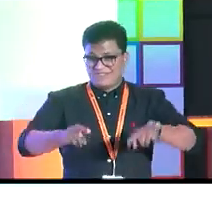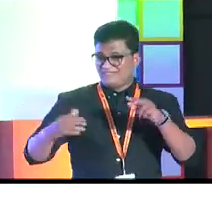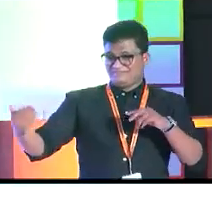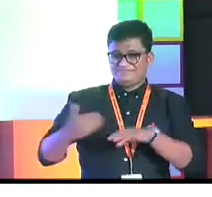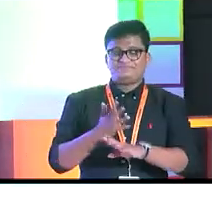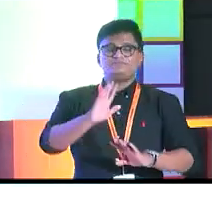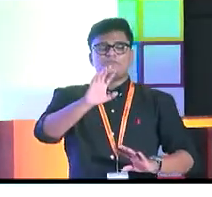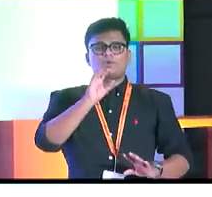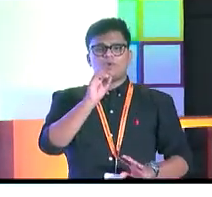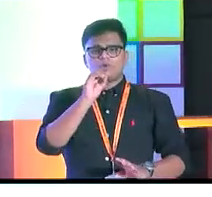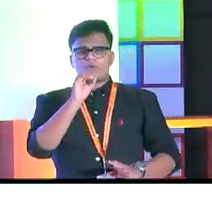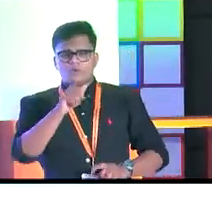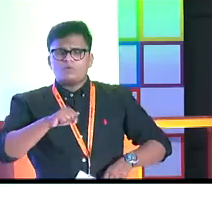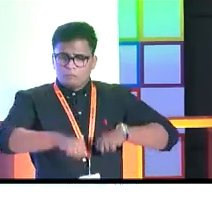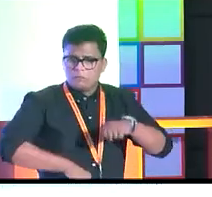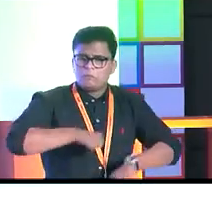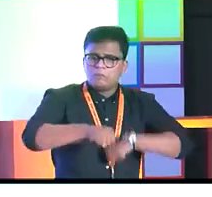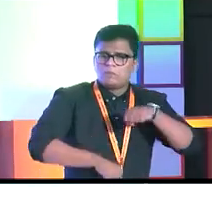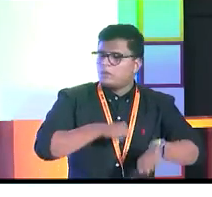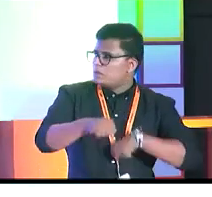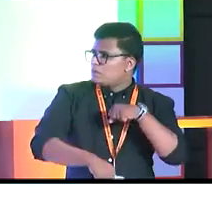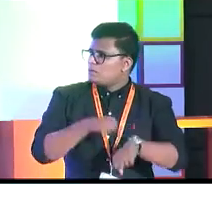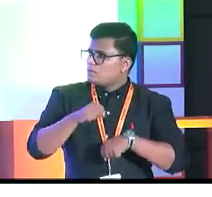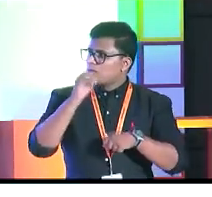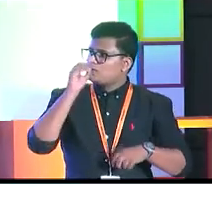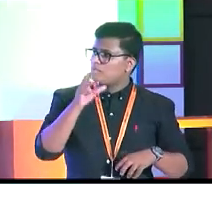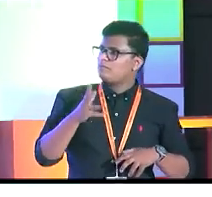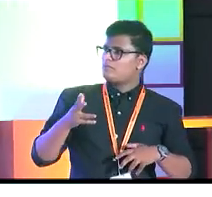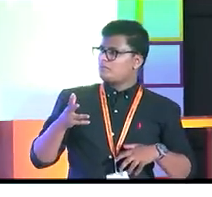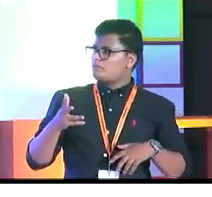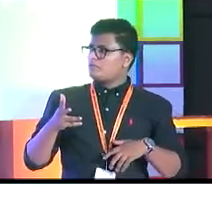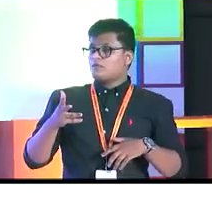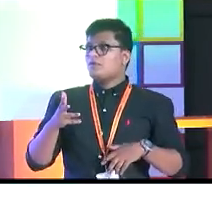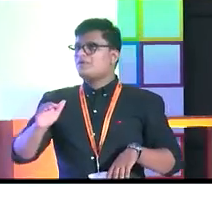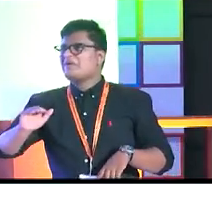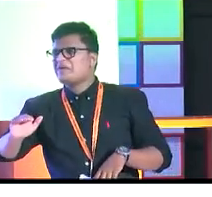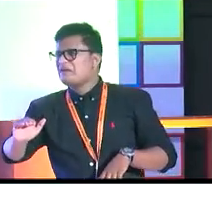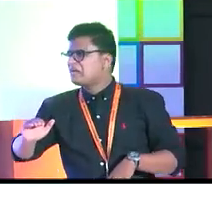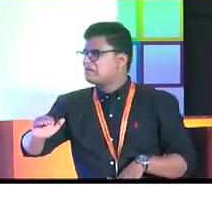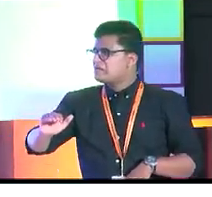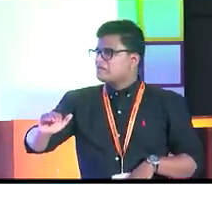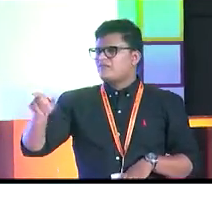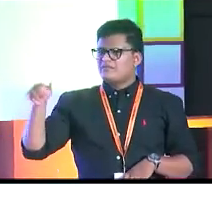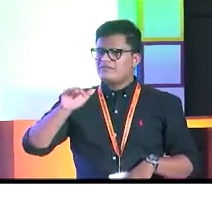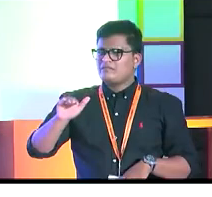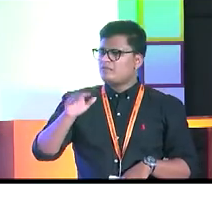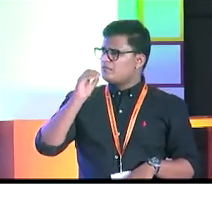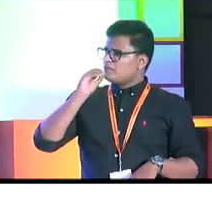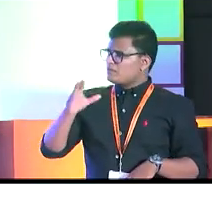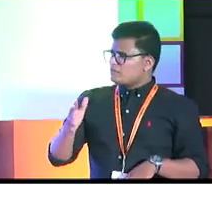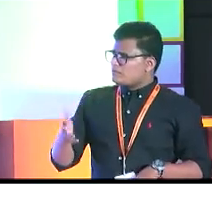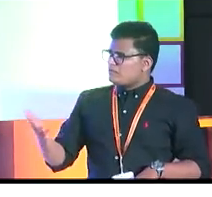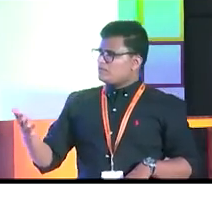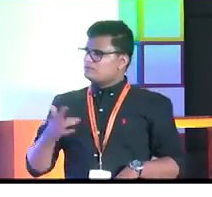बच्चा था छोटे शहर का 12th क्लास का इंसान उस ज़माने में बच्चा होता था तो मैं बच्चा था मैं बहुत उसका